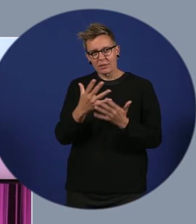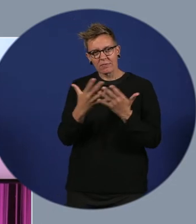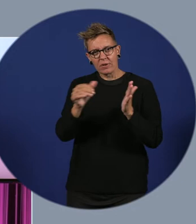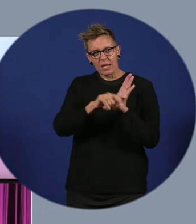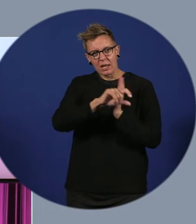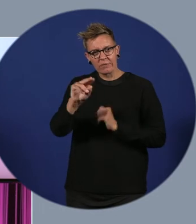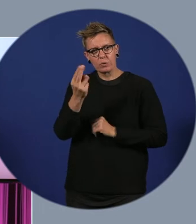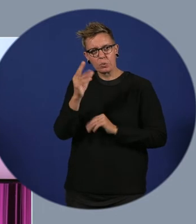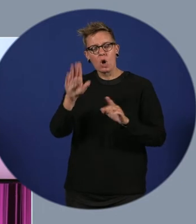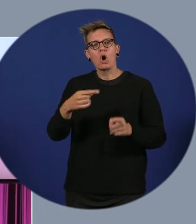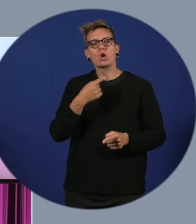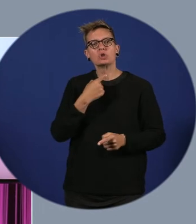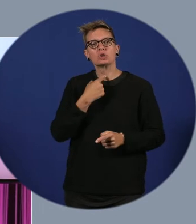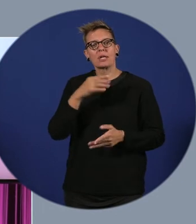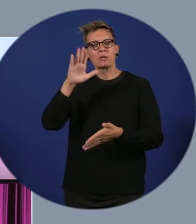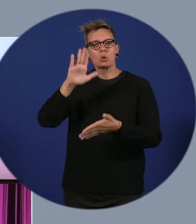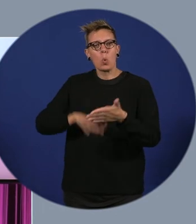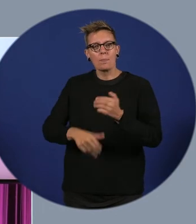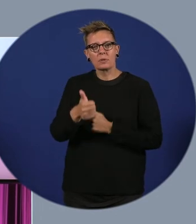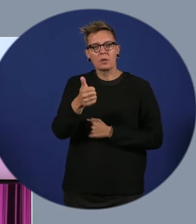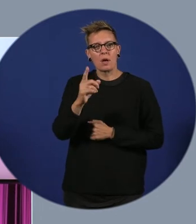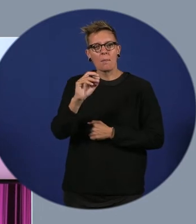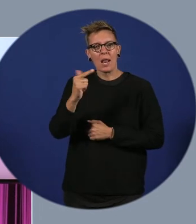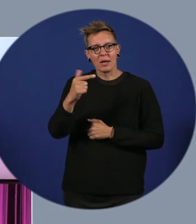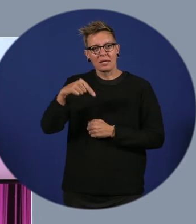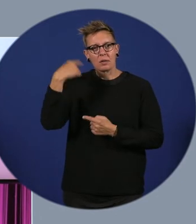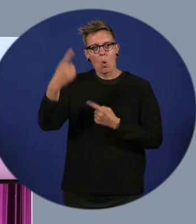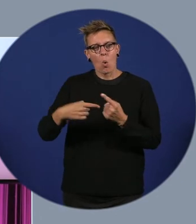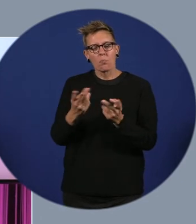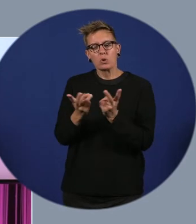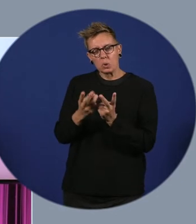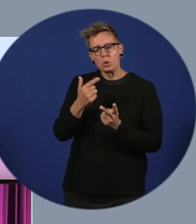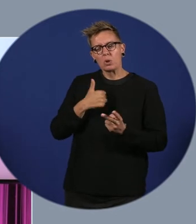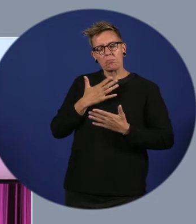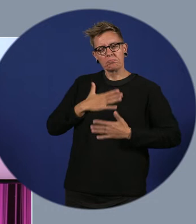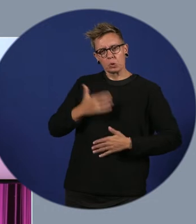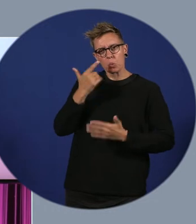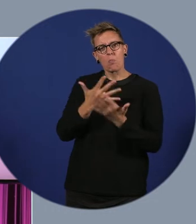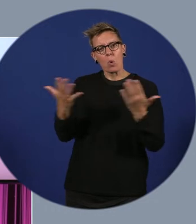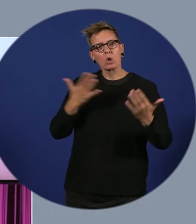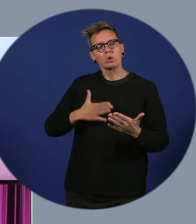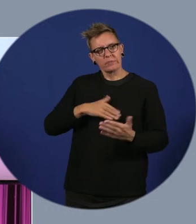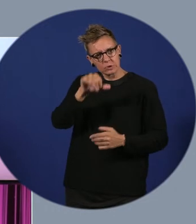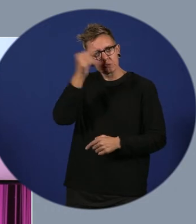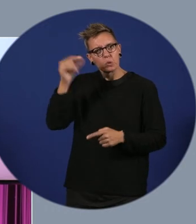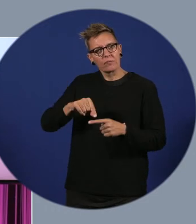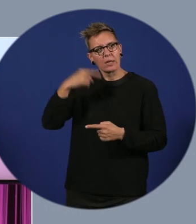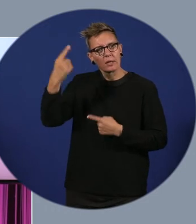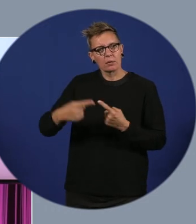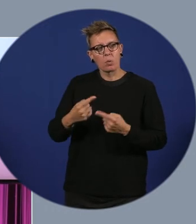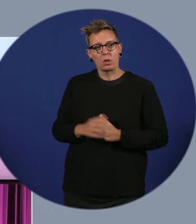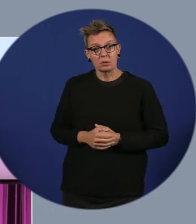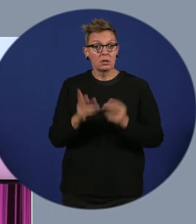elever har valt att rösta blankt i år. Så ni är nog rätt många som tycker att det har varit ett svårt val. Precis